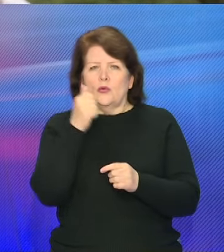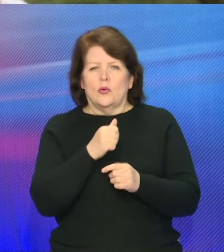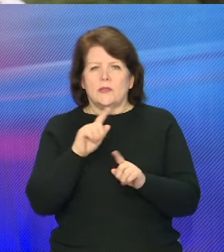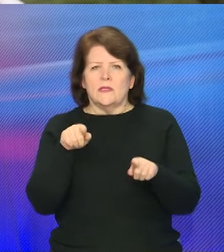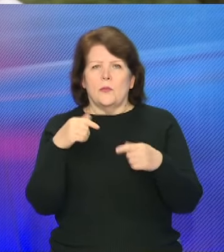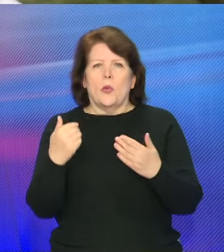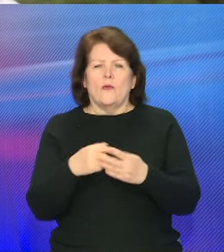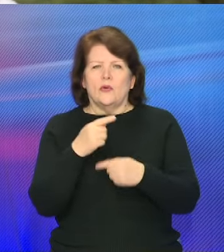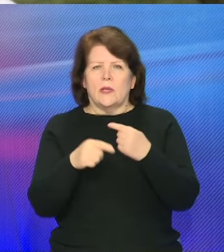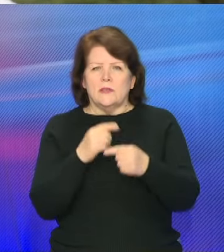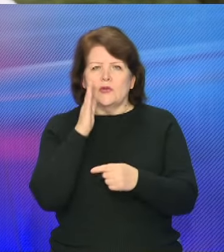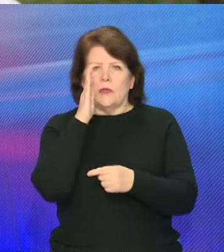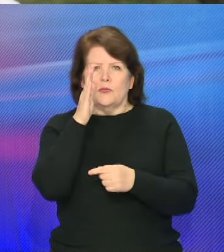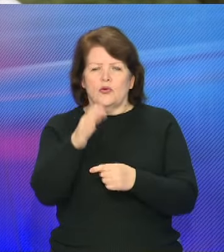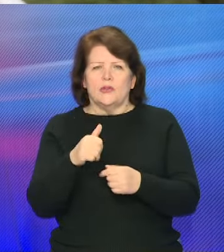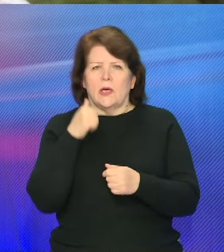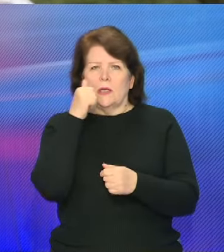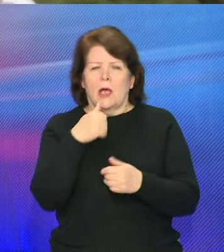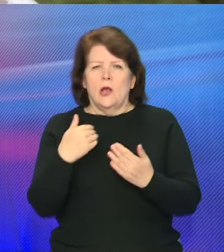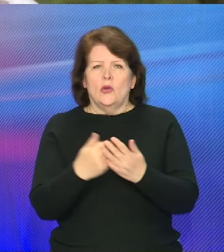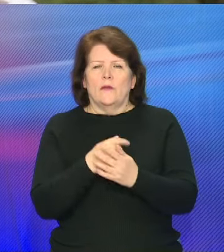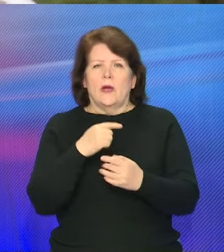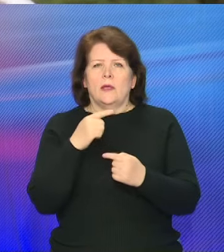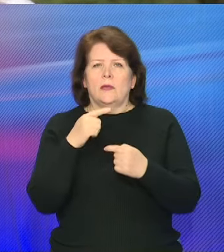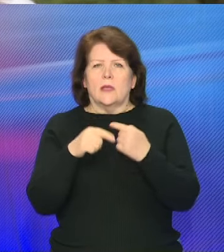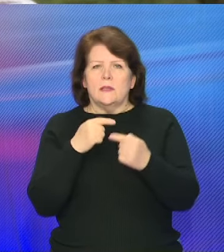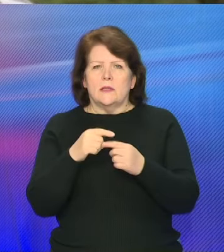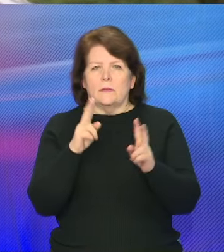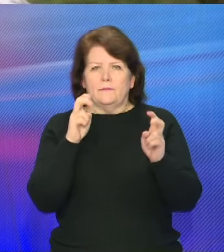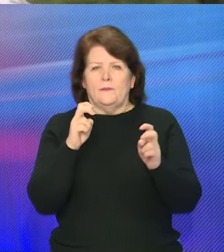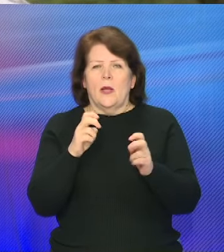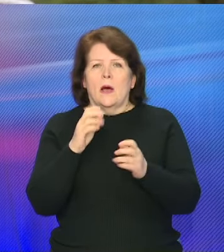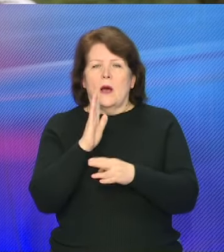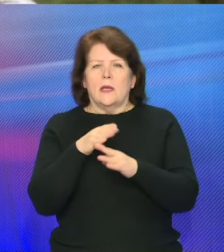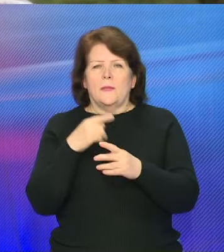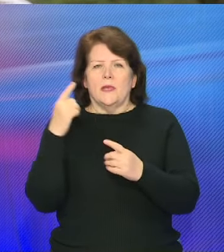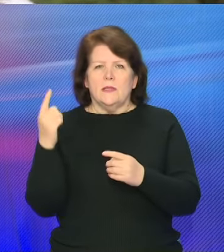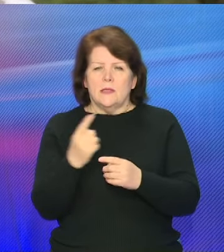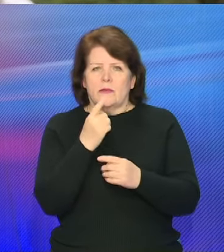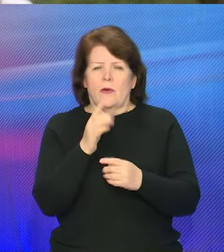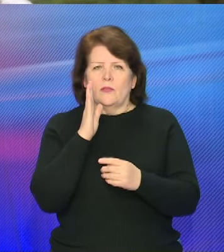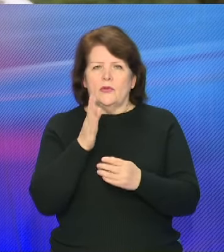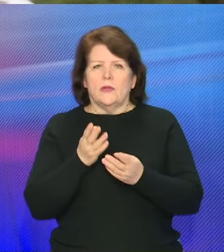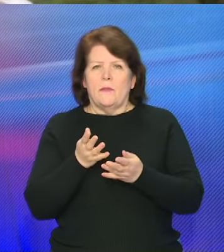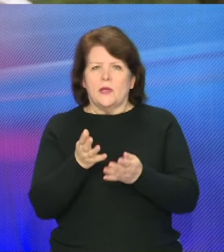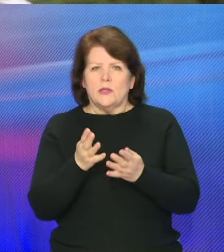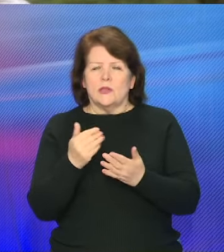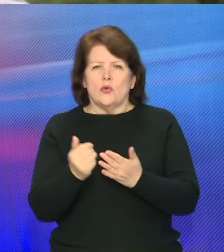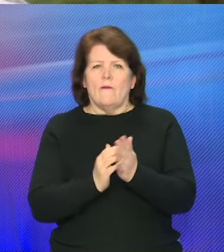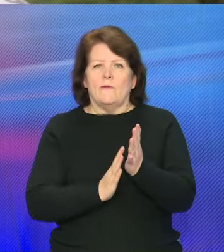новую традицию на будущие года. Новой традицией будет являться хлеб единства. Теперь он каждый год будет печься из нового урожая